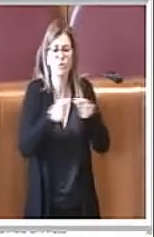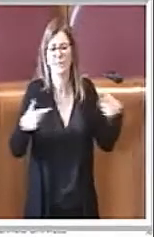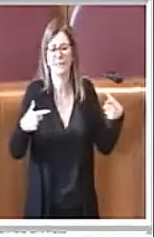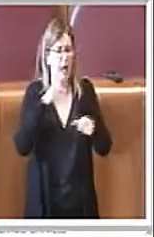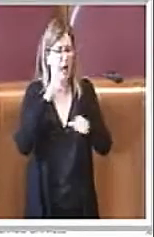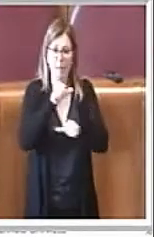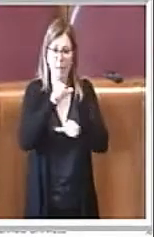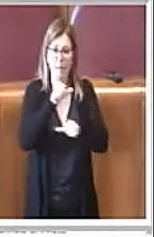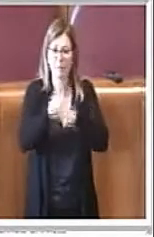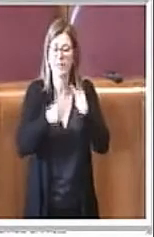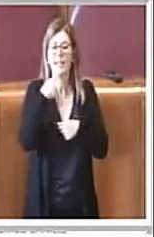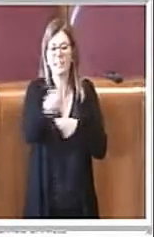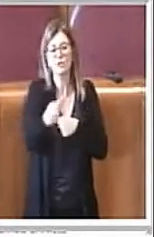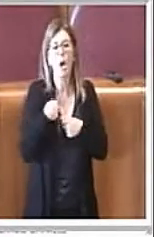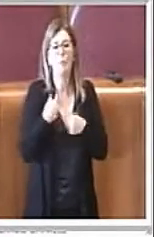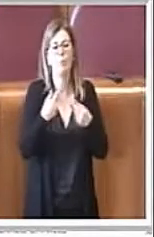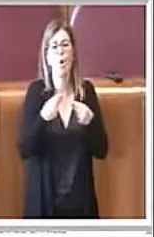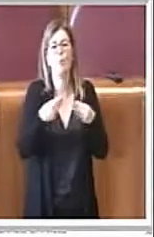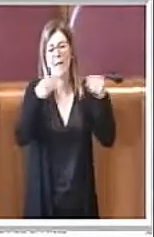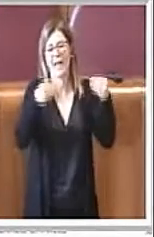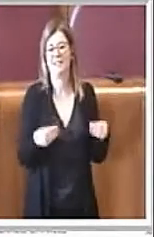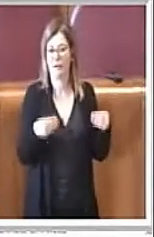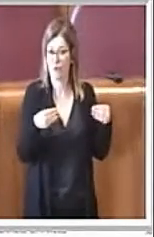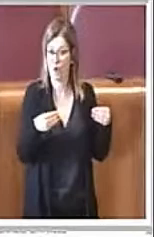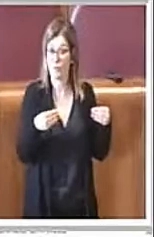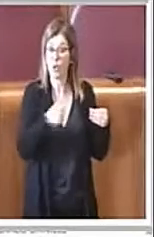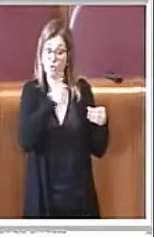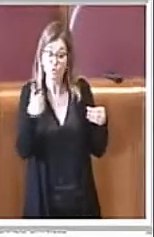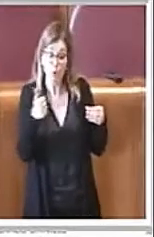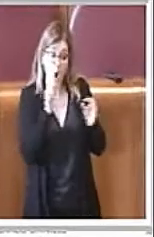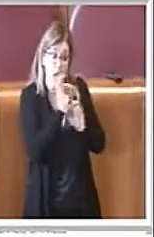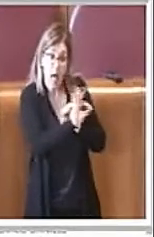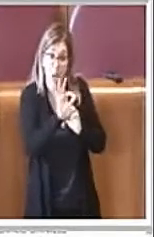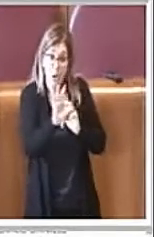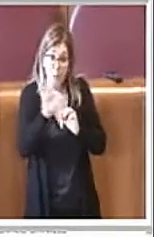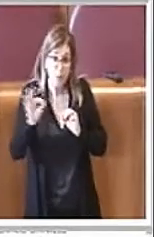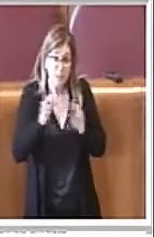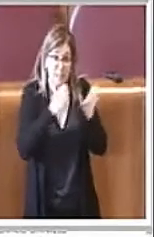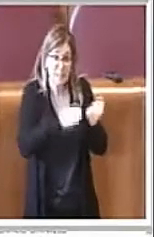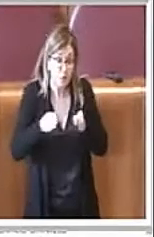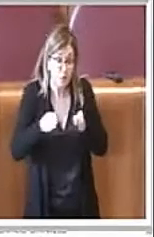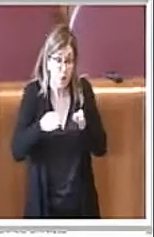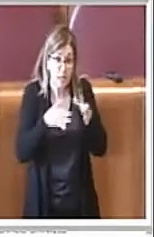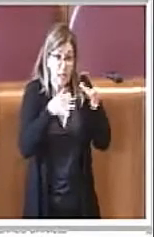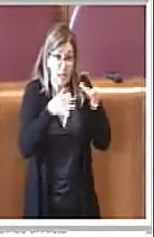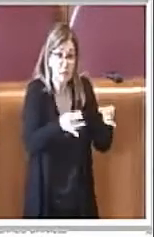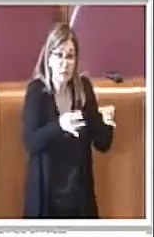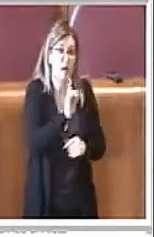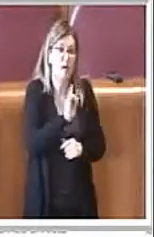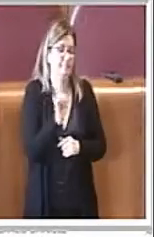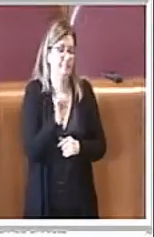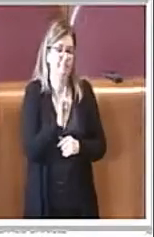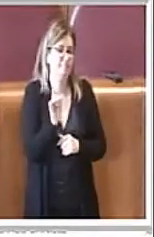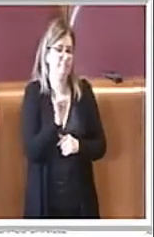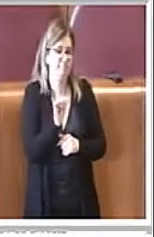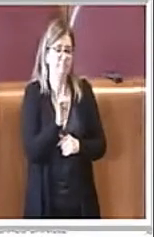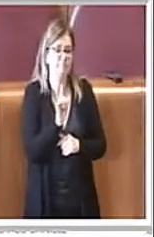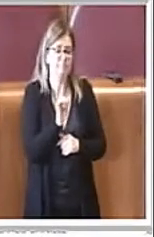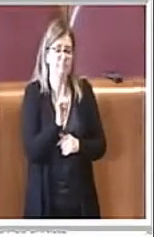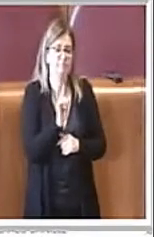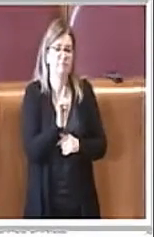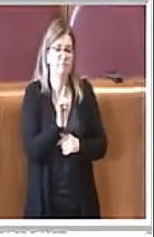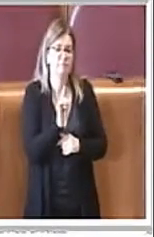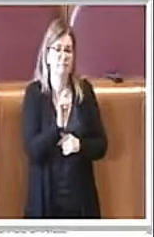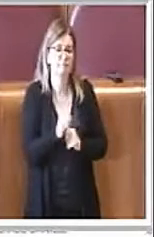non più di andare a digitalizzare solo alcuni settori, ma di avere prima di tutto un modello che